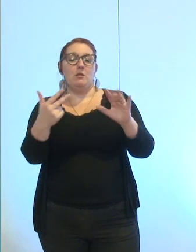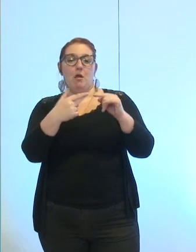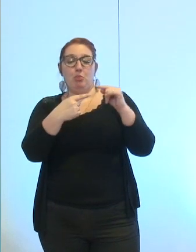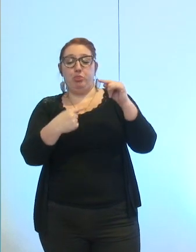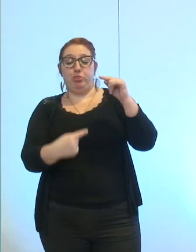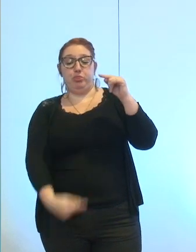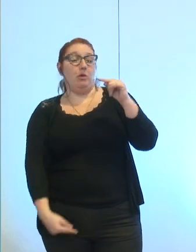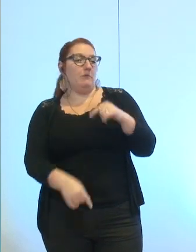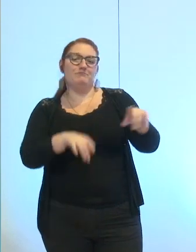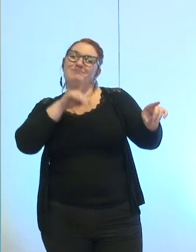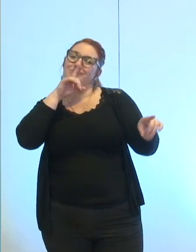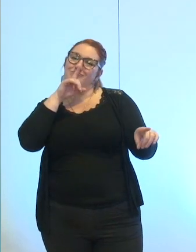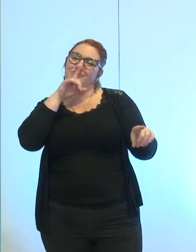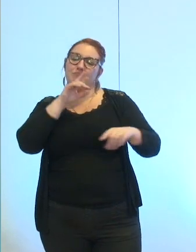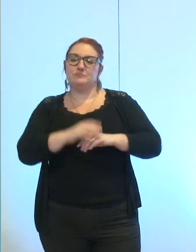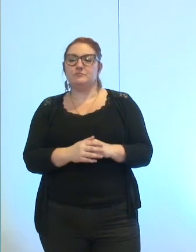euh